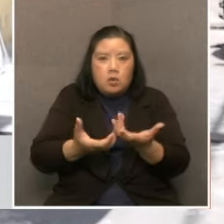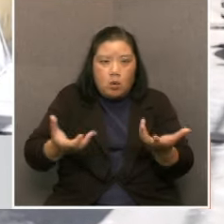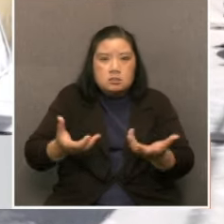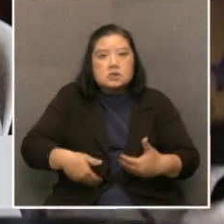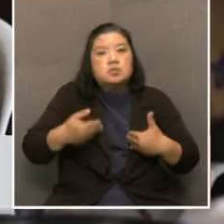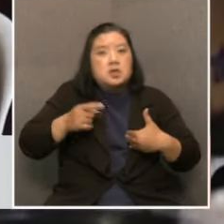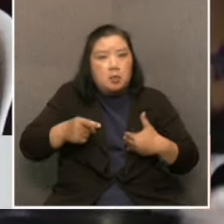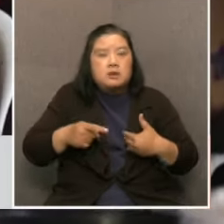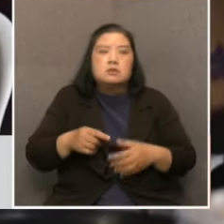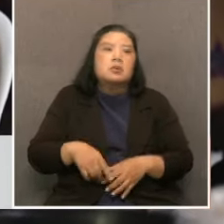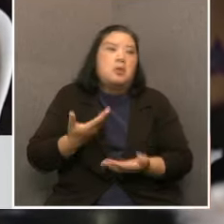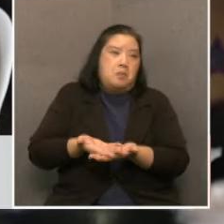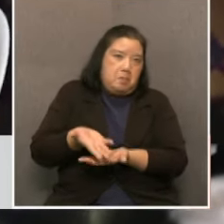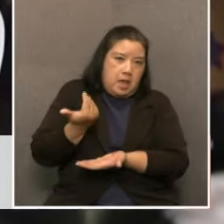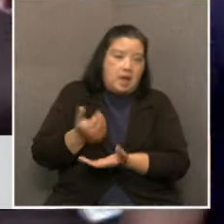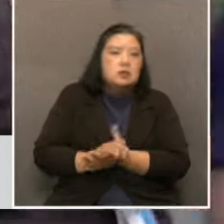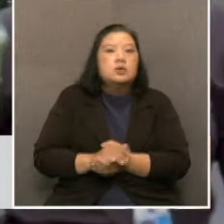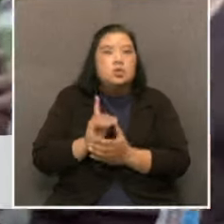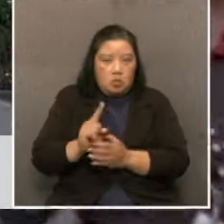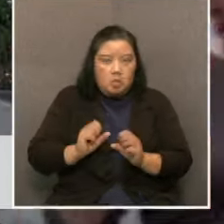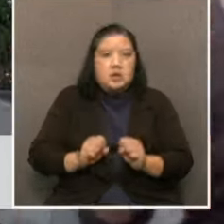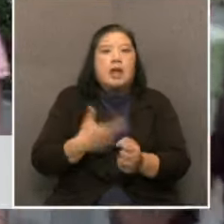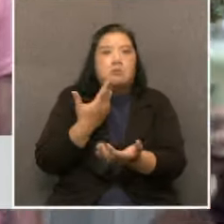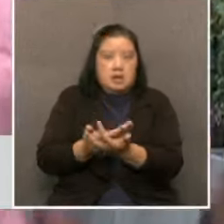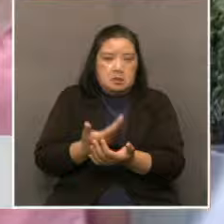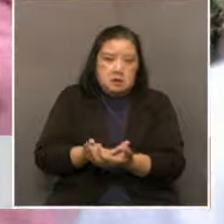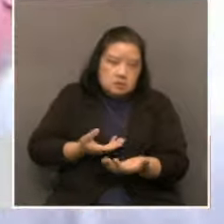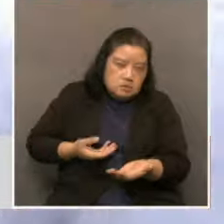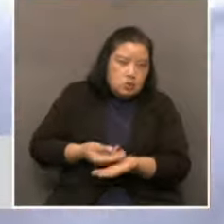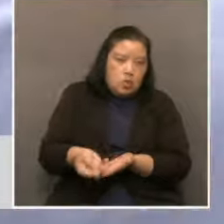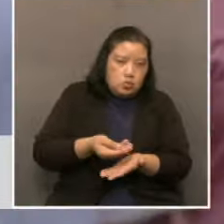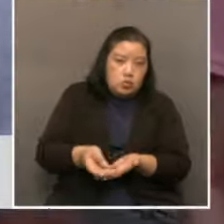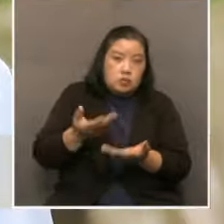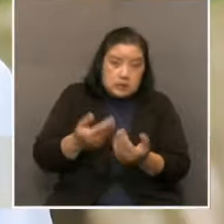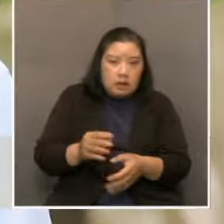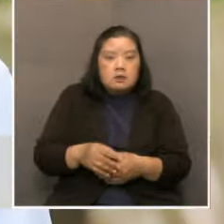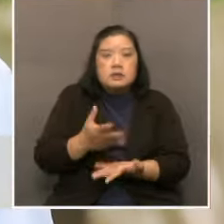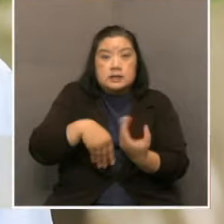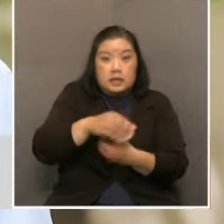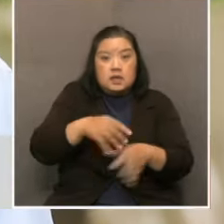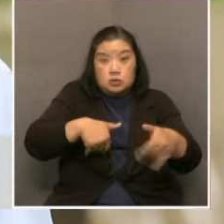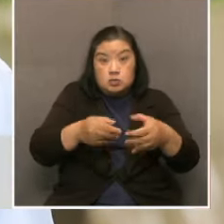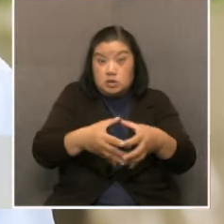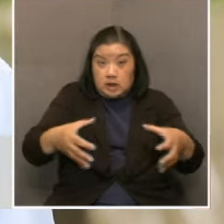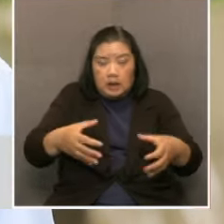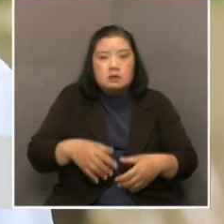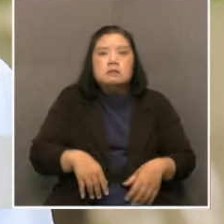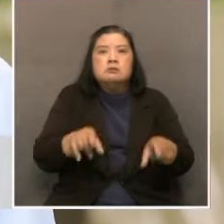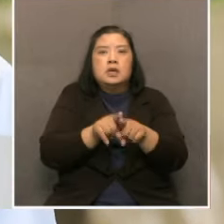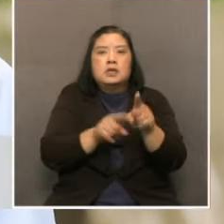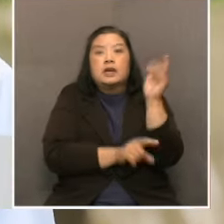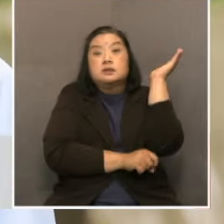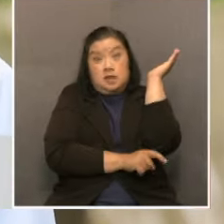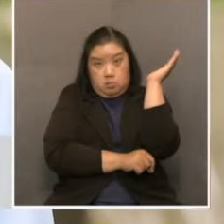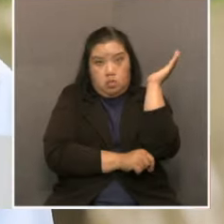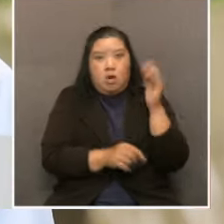นั้นอันดับแรกสุดจะต้องอัดฉีดเงินเพื่อช่วยเหลือซึ่งหลายประเทศรวมทั้งประเทศที่ร่ำรวยมากอย่างเช่นสิงคโปร์ทำแล้วนะครับอ ั ดฉีดเงิน